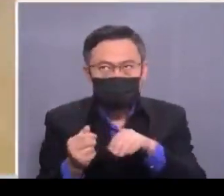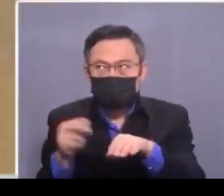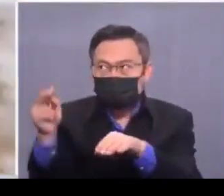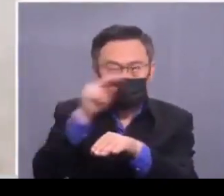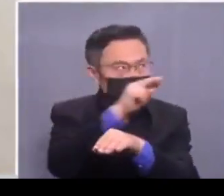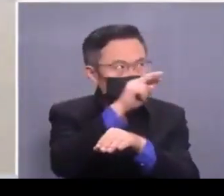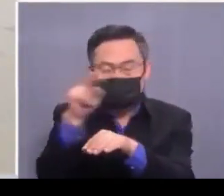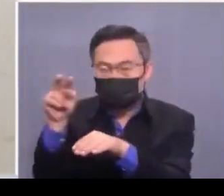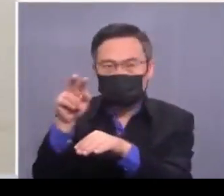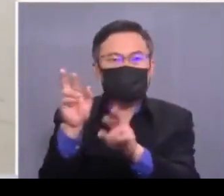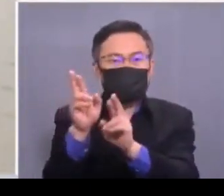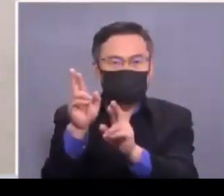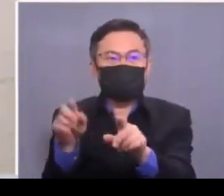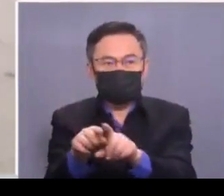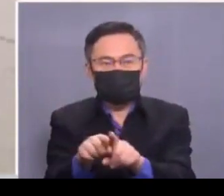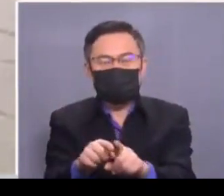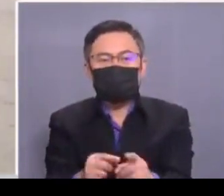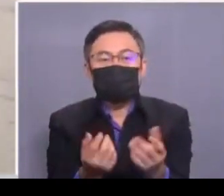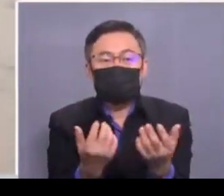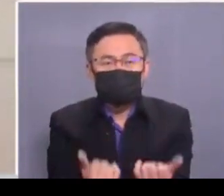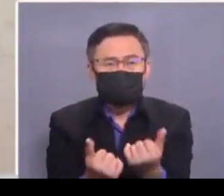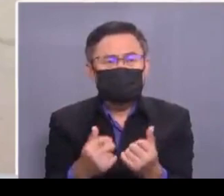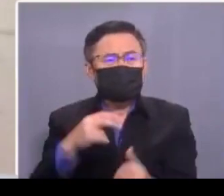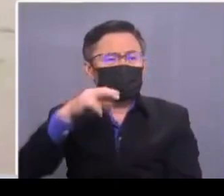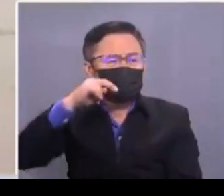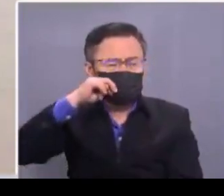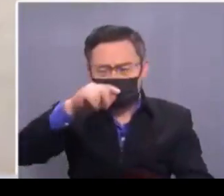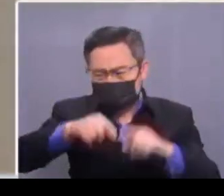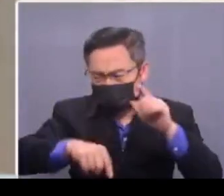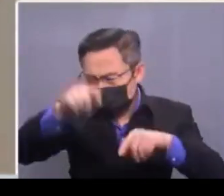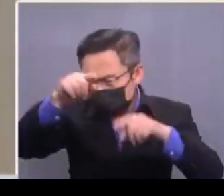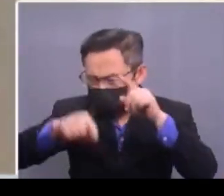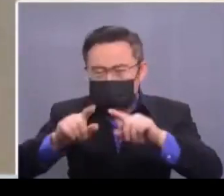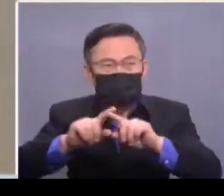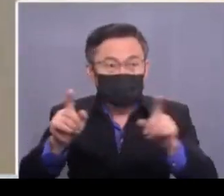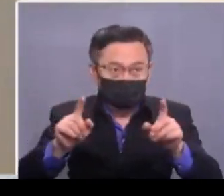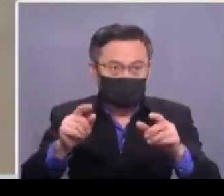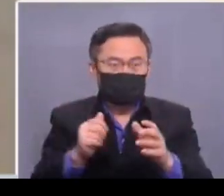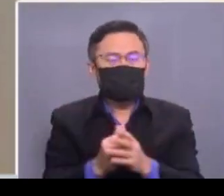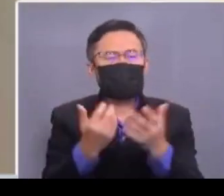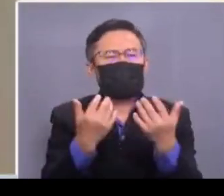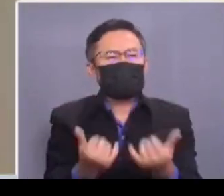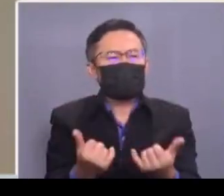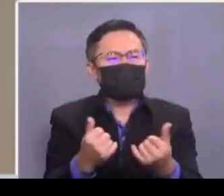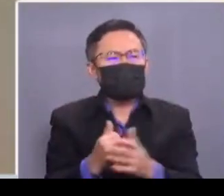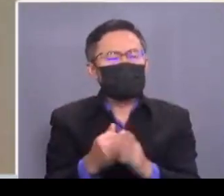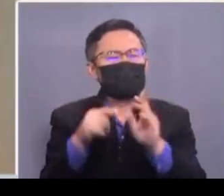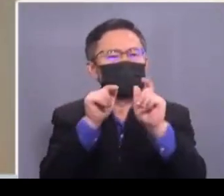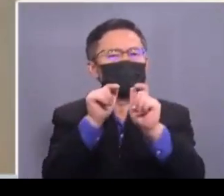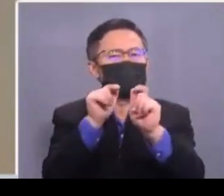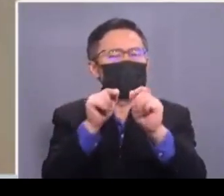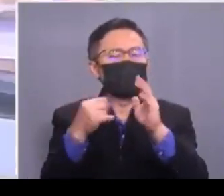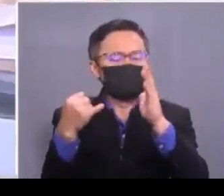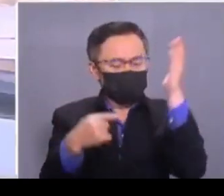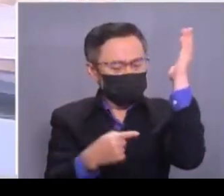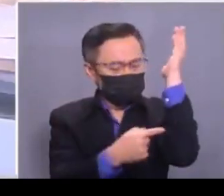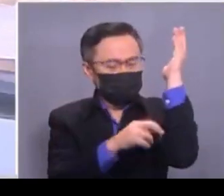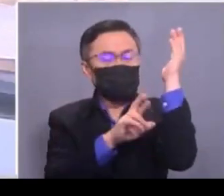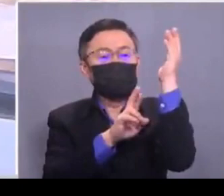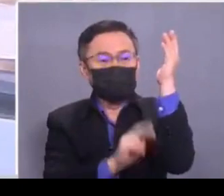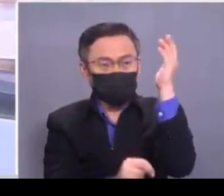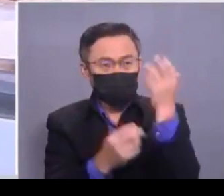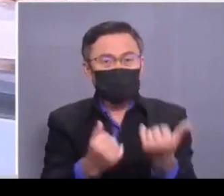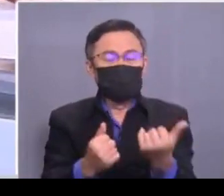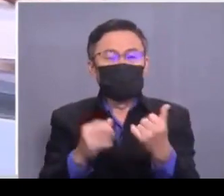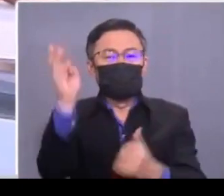น้ำของแต่ละพื้นที่เนี่ยคือระดับมันไม่เท่ากันแต่ถ้าเกิดโดยเฉลี่ยแล้วในวันถึงเอวถึงเขาพวกเขาโดยเฉลี่ยนะถ้าช่วงนี้ภาคใต้